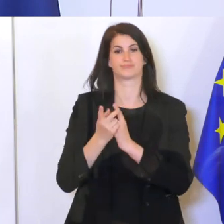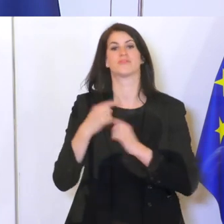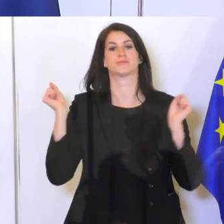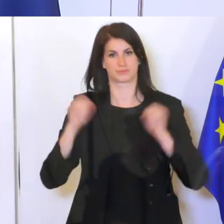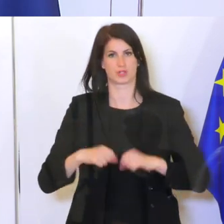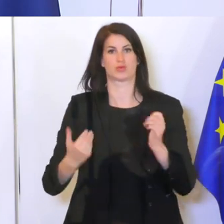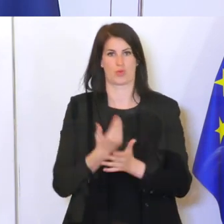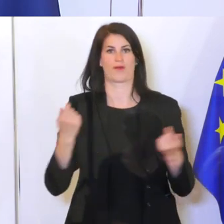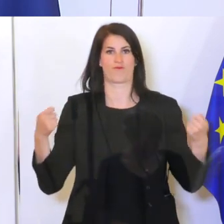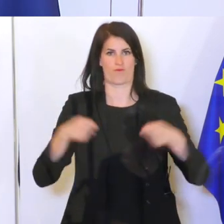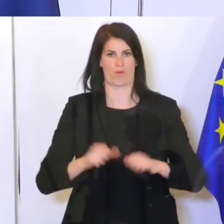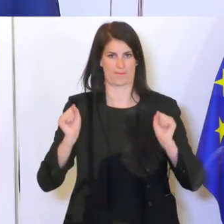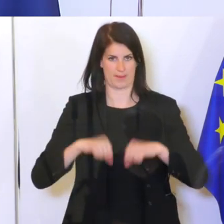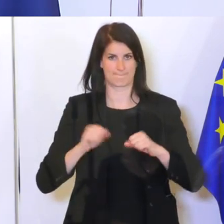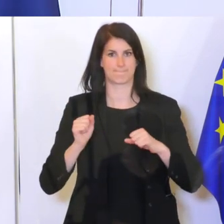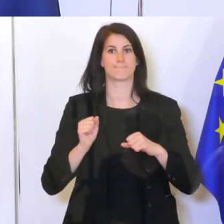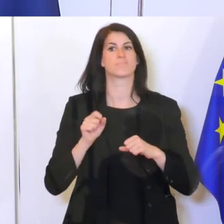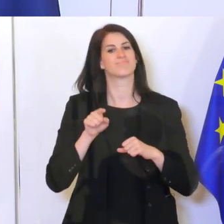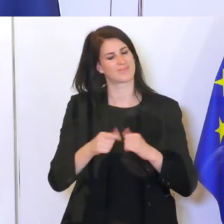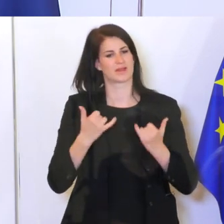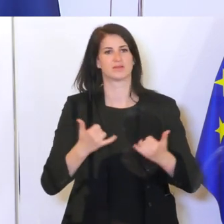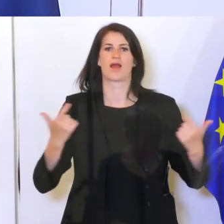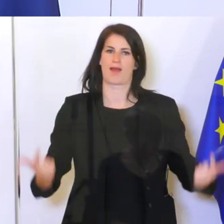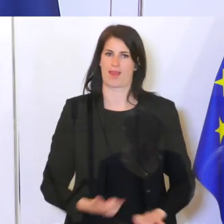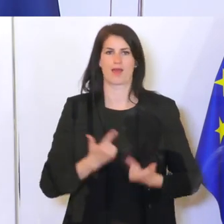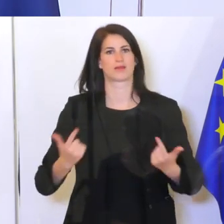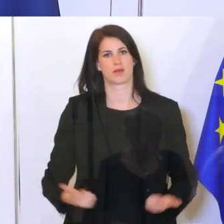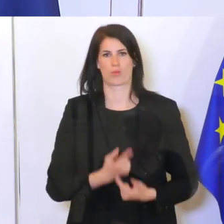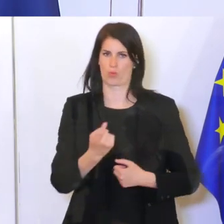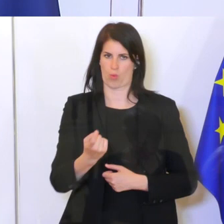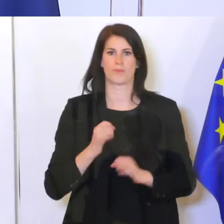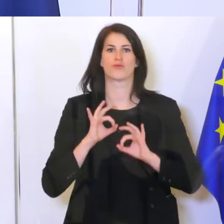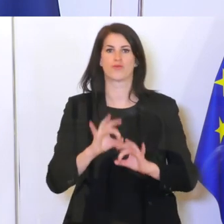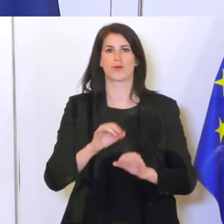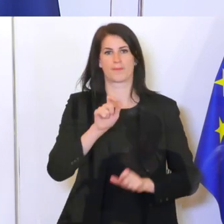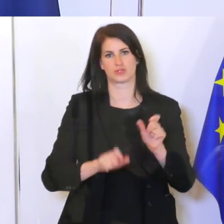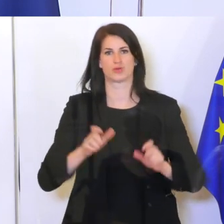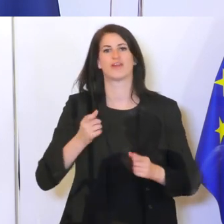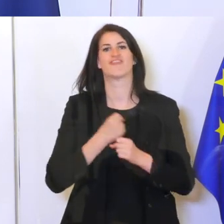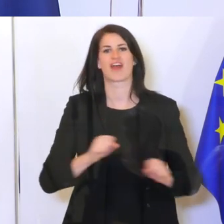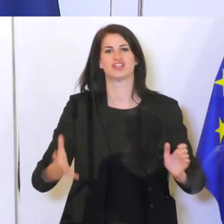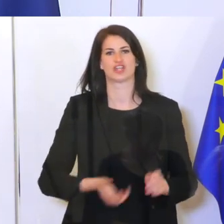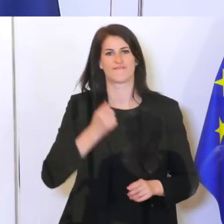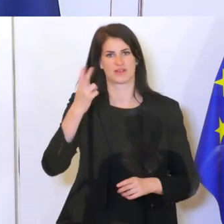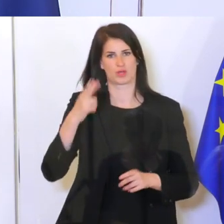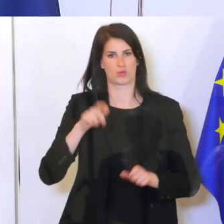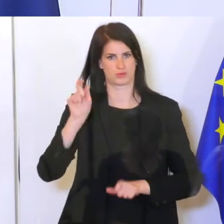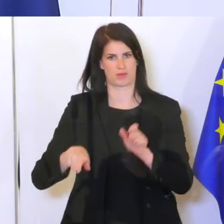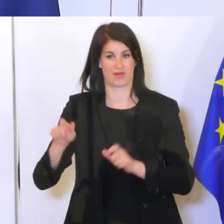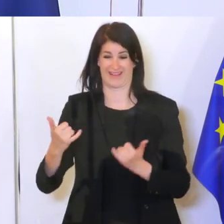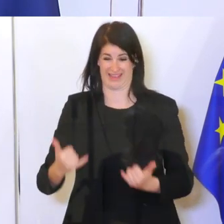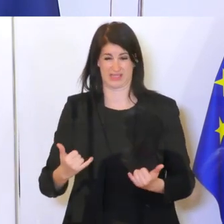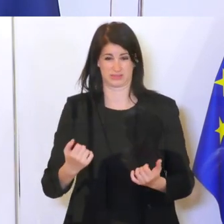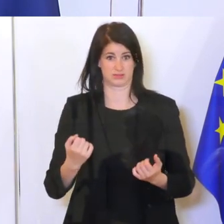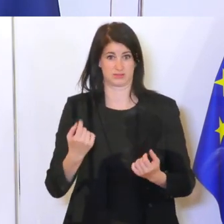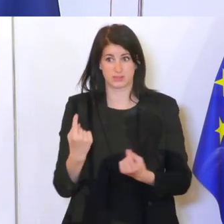eine maßgebliche Erleichterung für die freischaffenden Künstlerinnen und Künstler in Österreich in dieser schwierigen